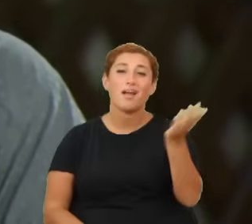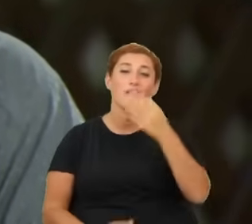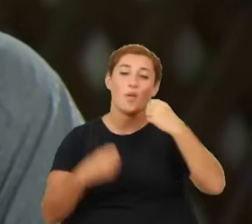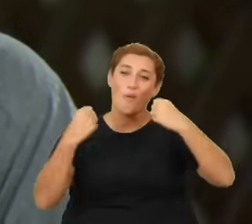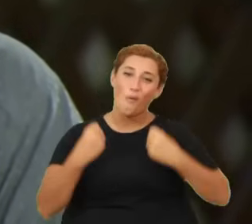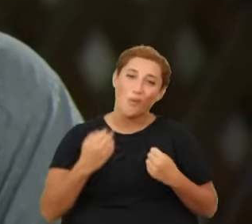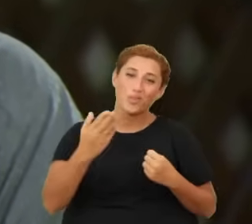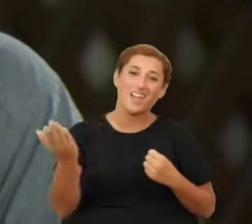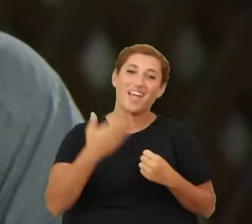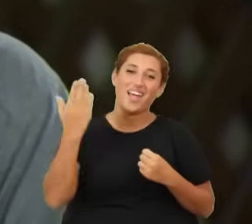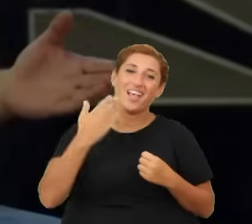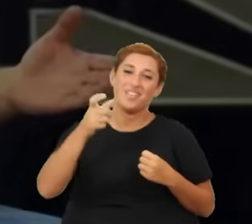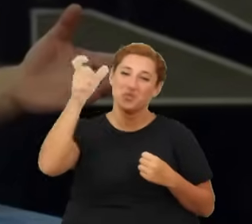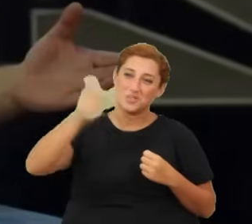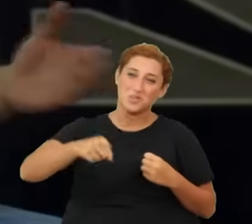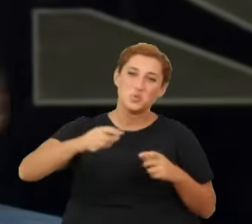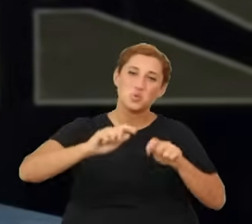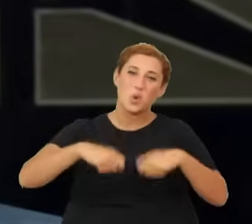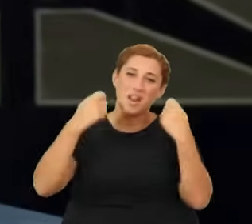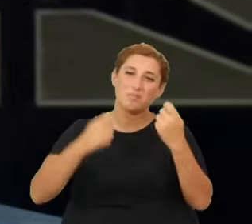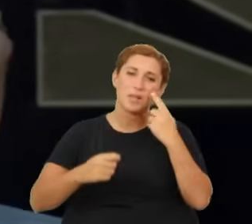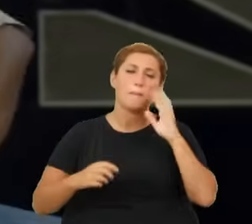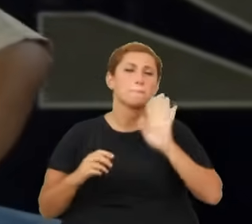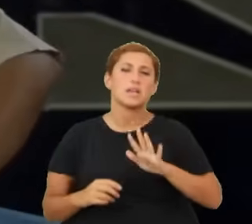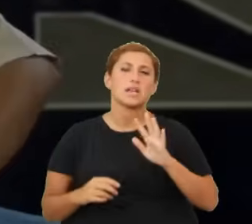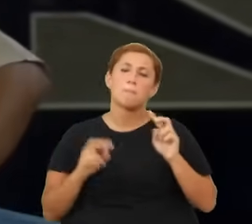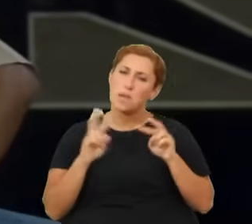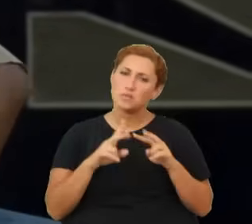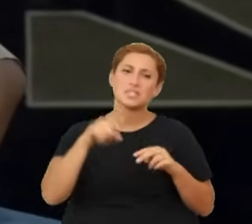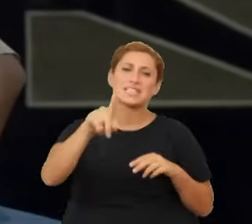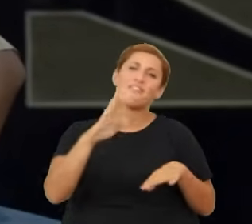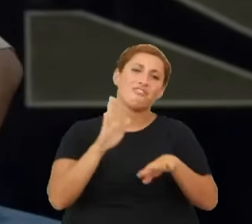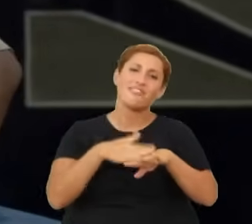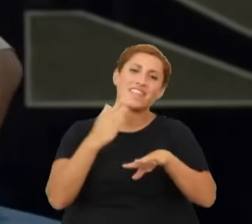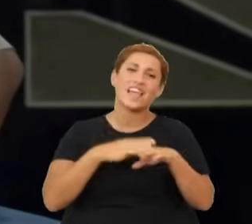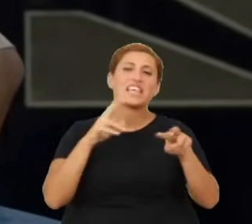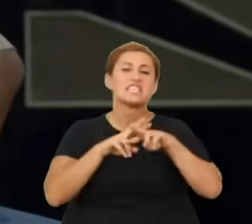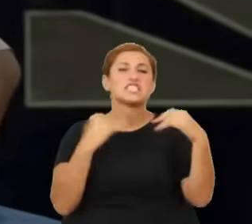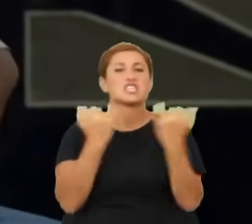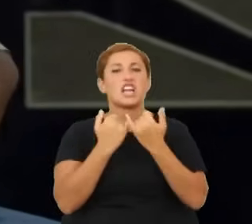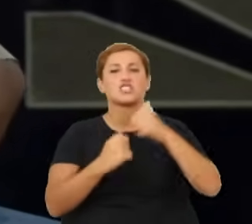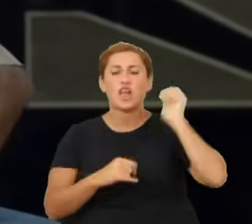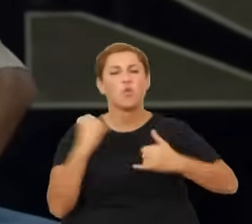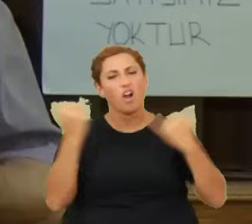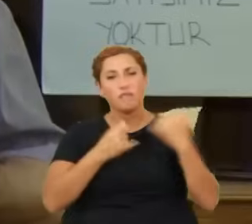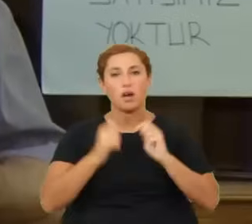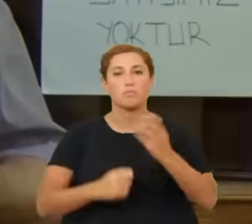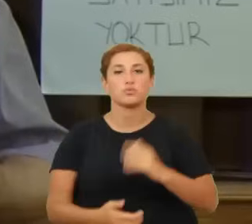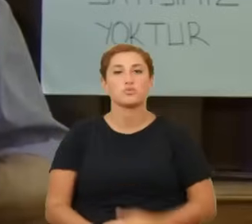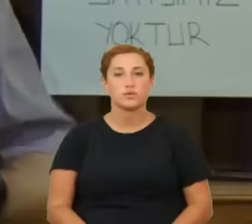oturuşuna, hele kaligine, hele çorabına. Peki Mesut, sen niye Yıldız bacıyla her gün kavga